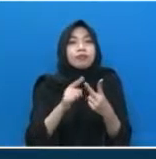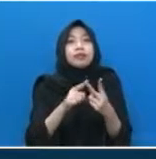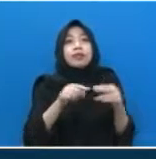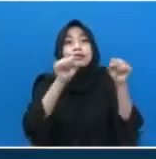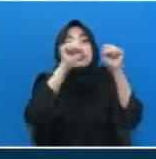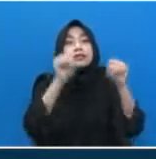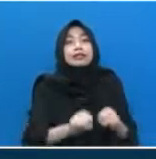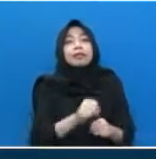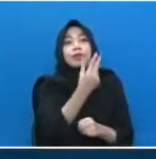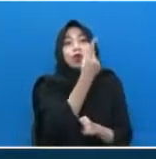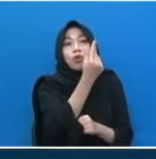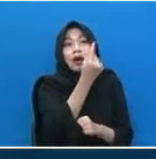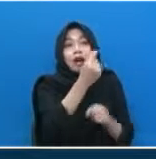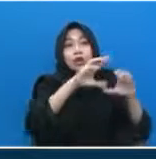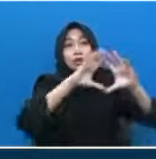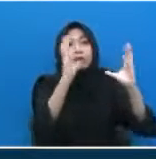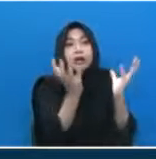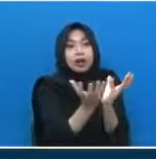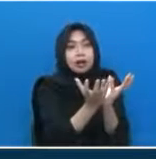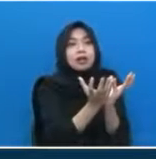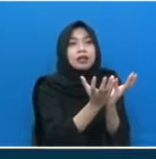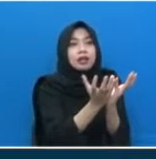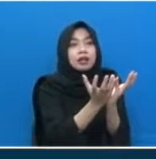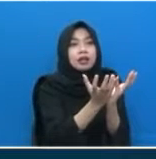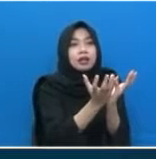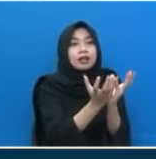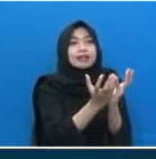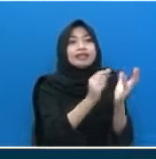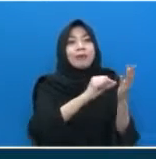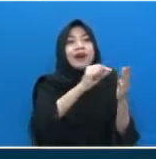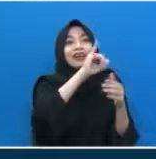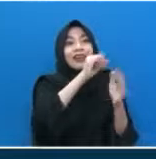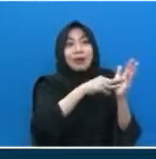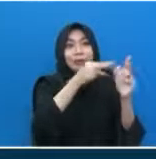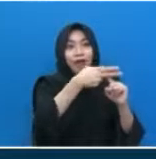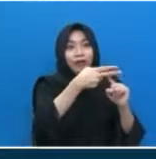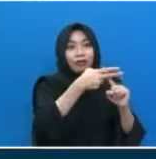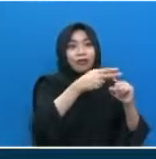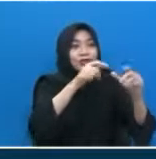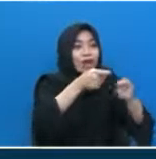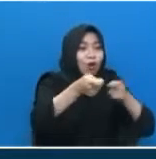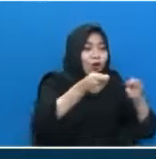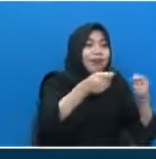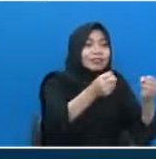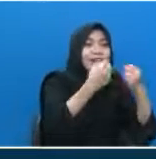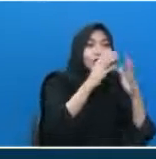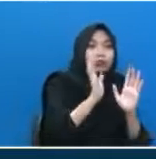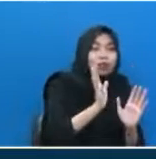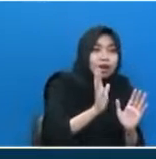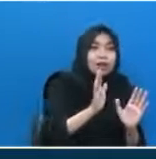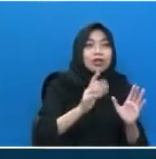yang dibangun dalam bentuk mekanisme HMF yang Tata kelolanya sudah jelas